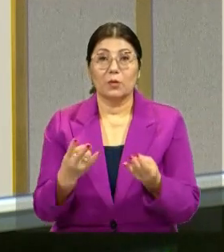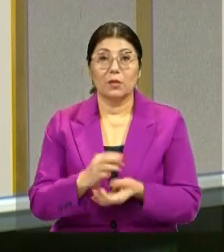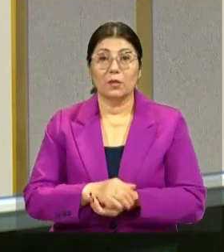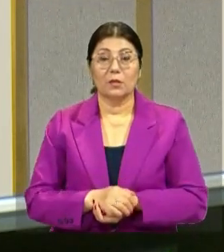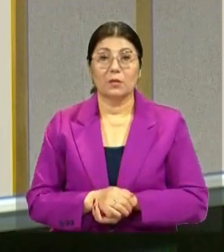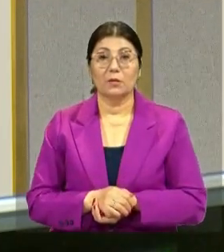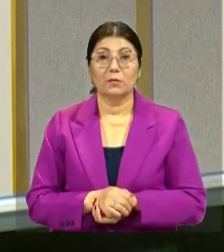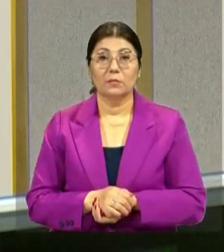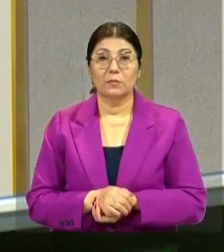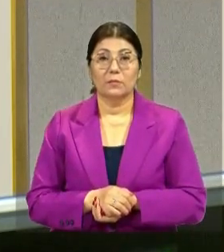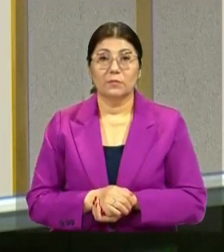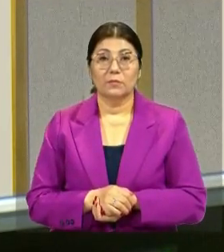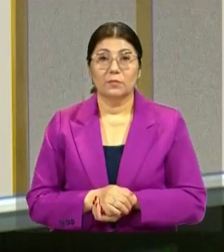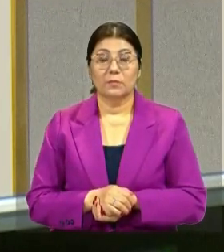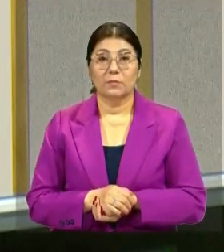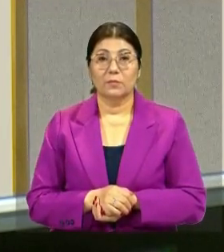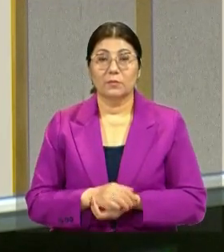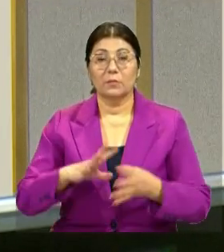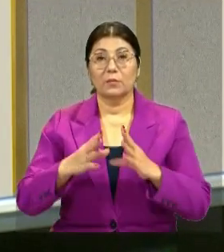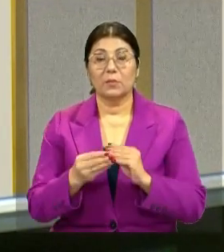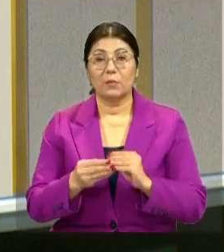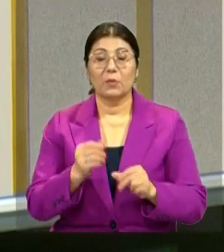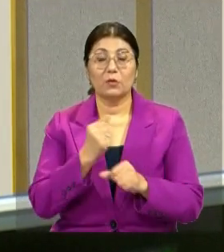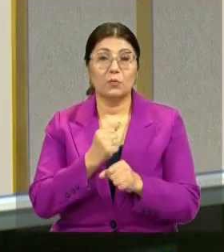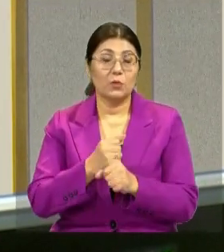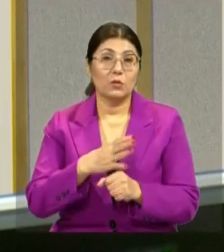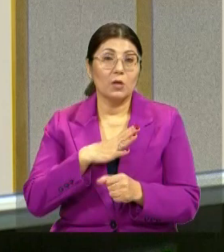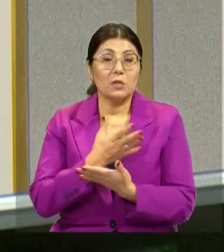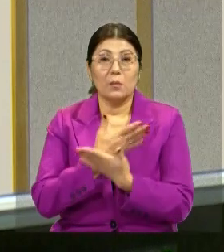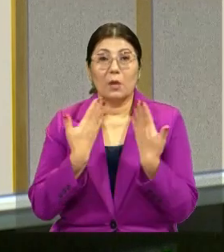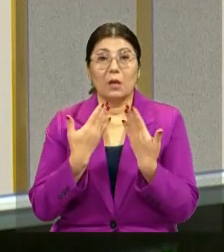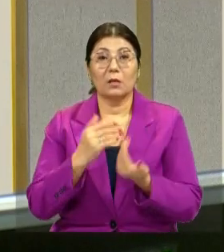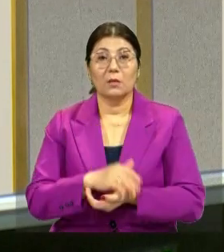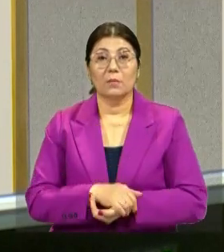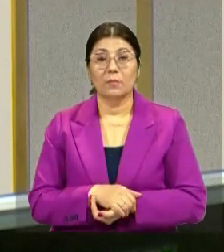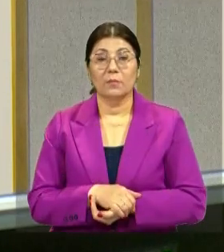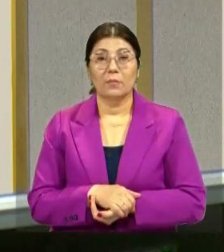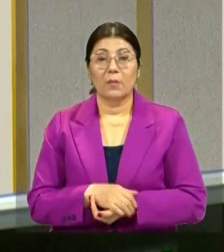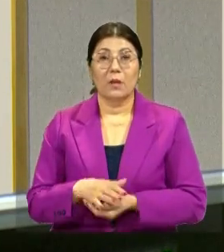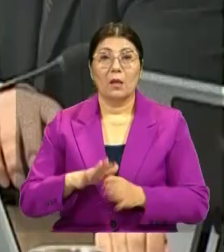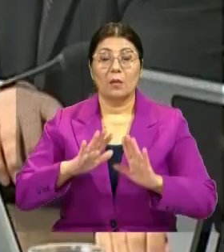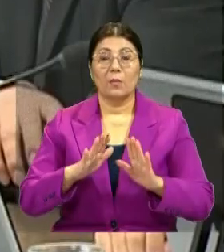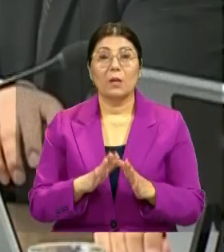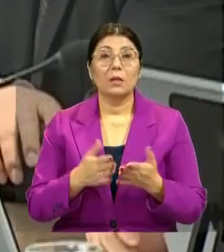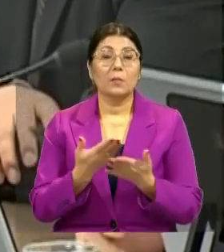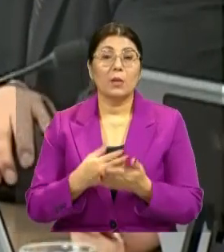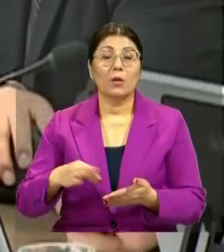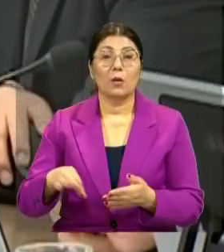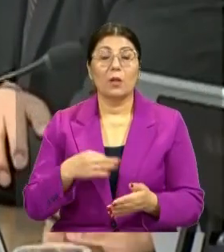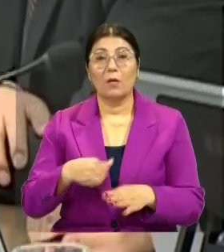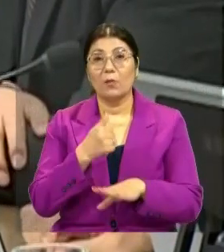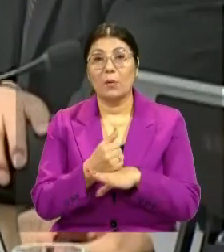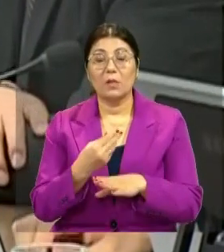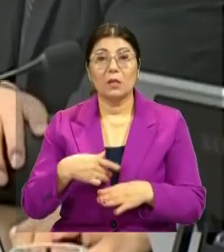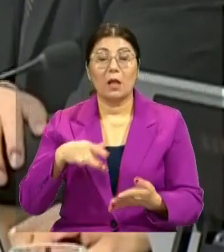айтамыз. Жалпы жұмыс жасалмаған. Әр жағдай, әр факт. Облыс әкімі